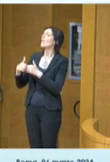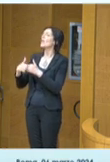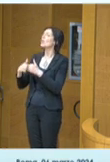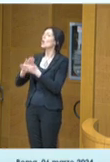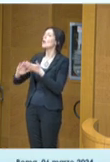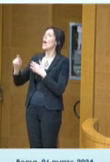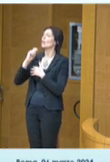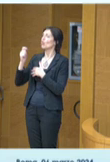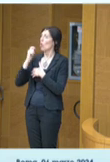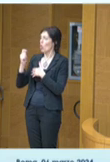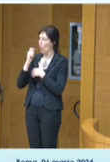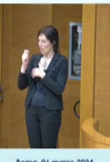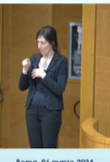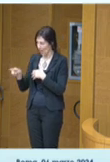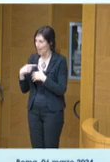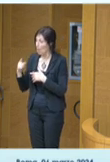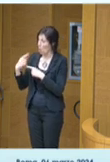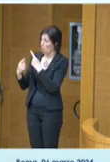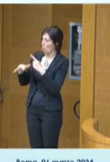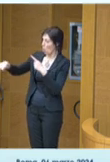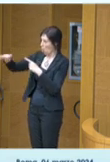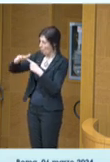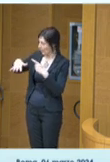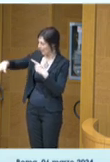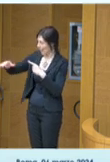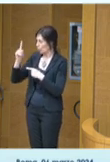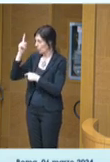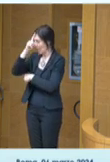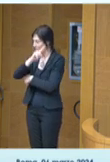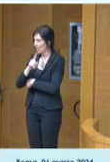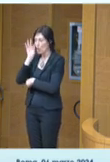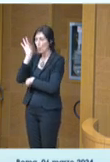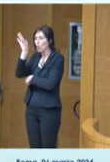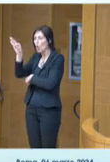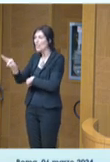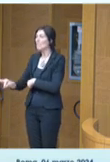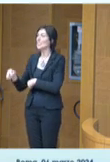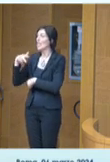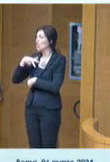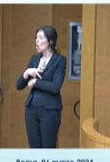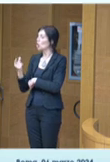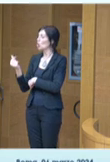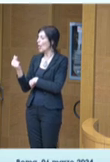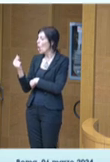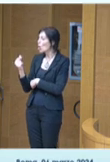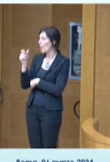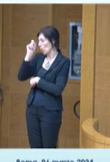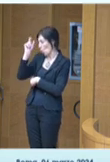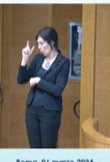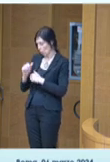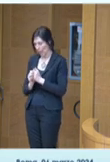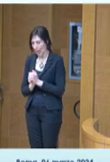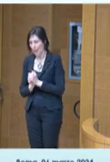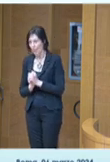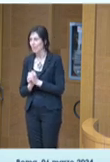e Barra, un contesto veramente molto difficile dal punto di vista socio-economico, culturale.